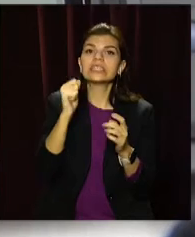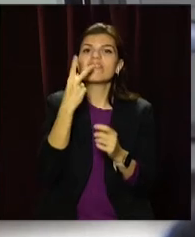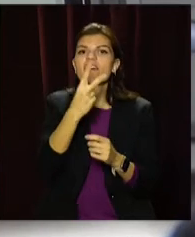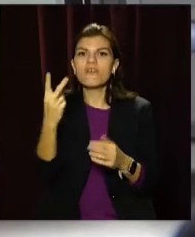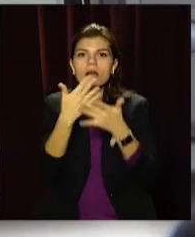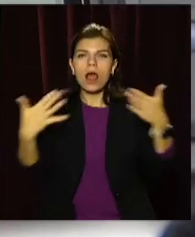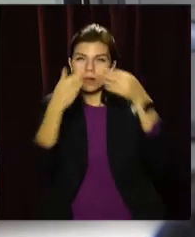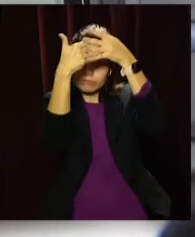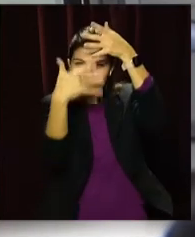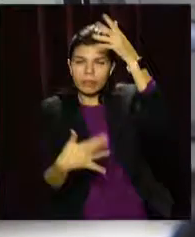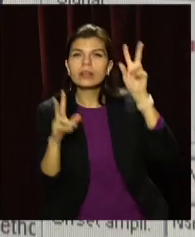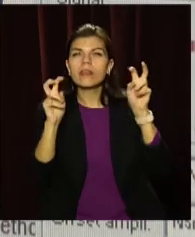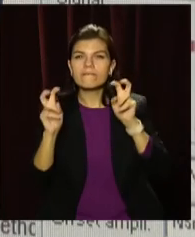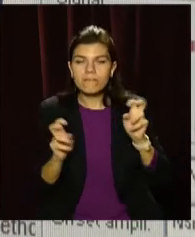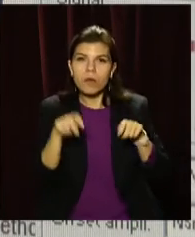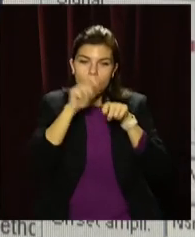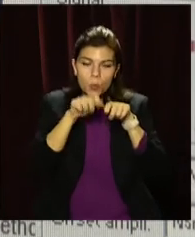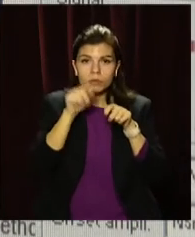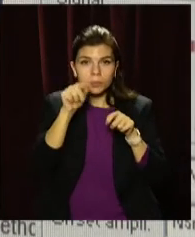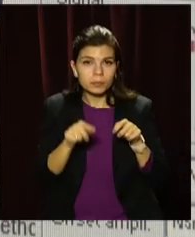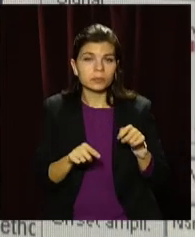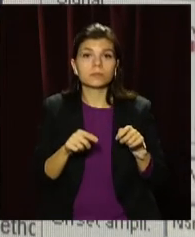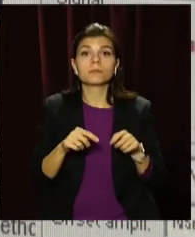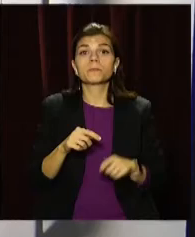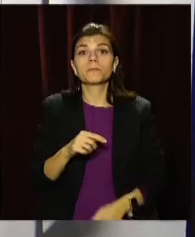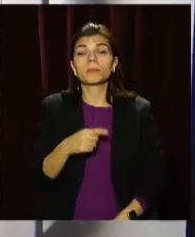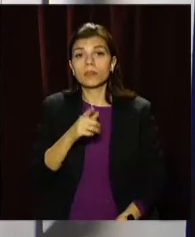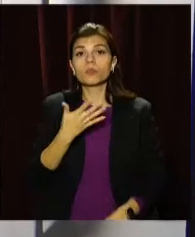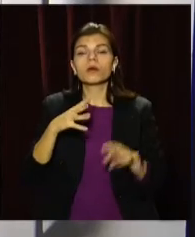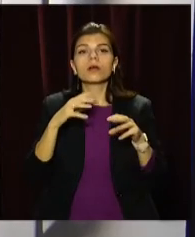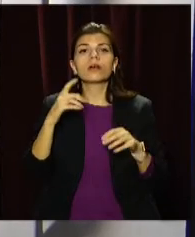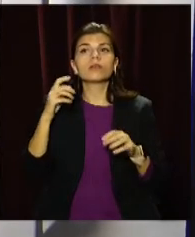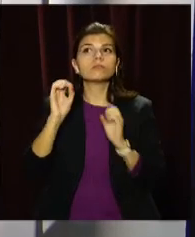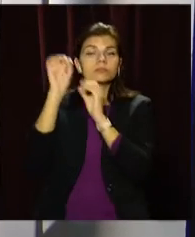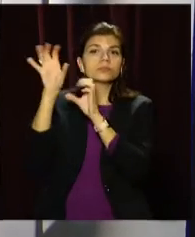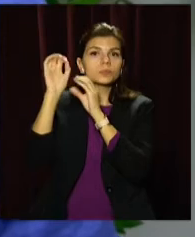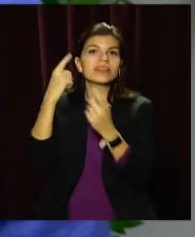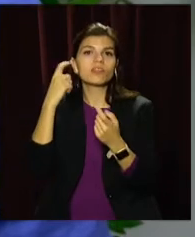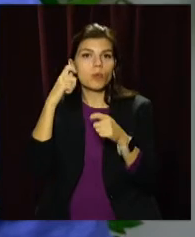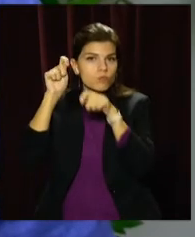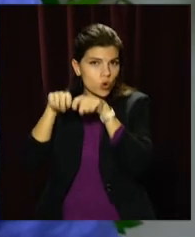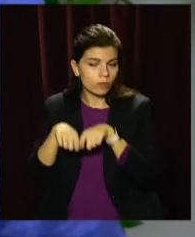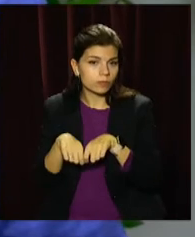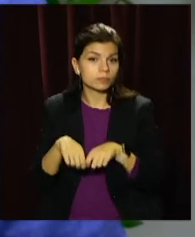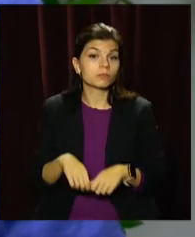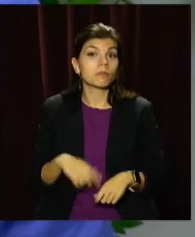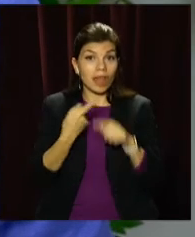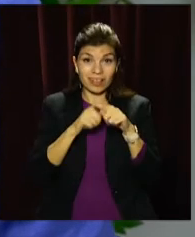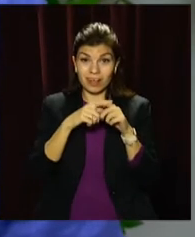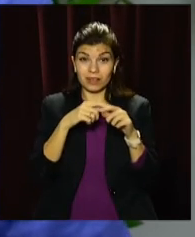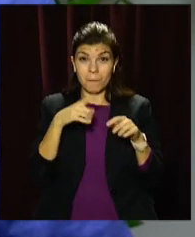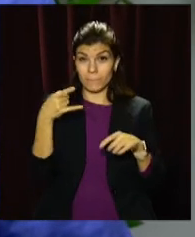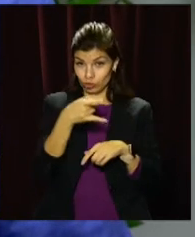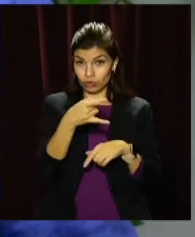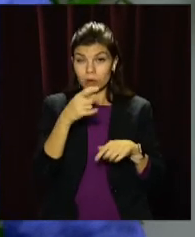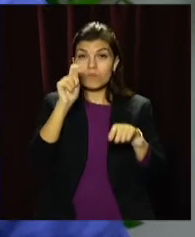22 показниками. Результати екодосліджень надаватимуться до профільного департаменту міськради протягом 3 днів. Залучення даної лабораторної